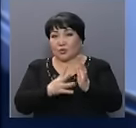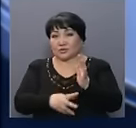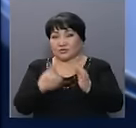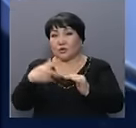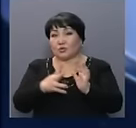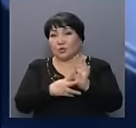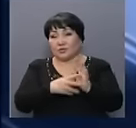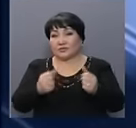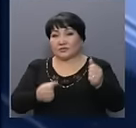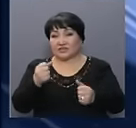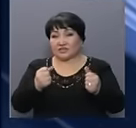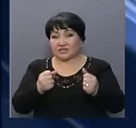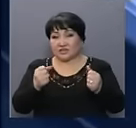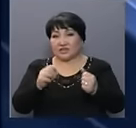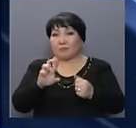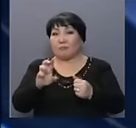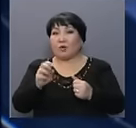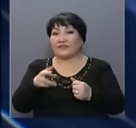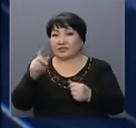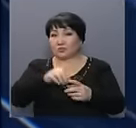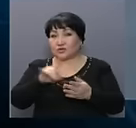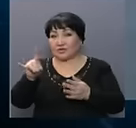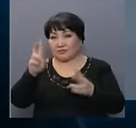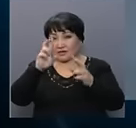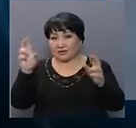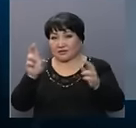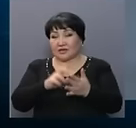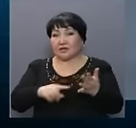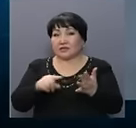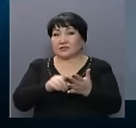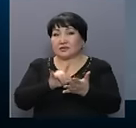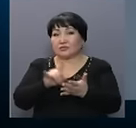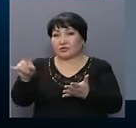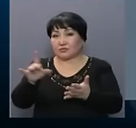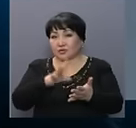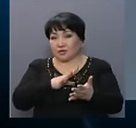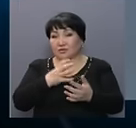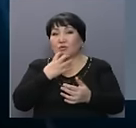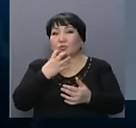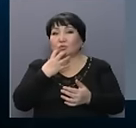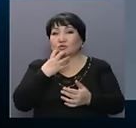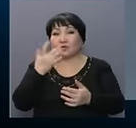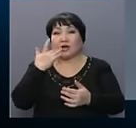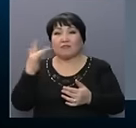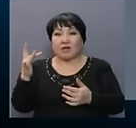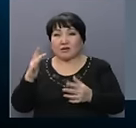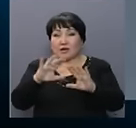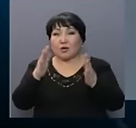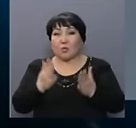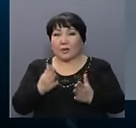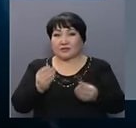Боливиядан ұшқан бразилиялық футболшылар Меделин қаласына бет алған деседі. Олар Оңтүстік Америка кубогын сарапқа салу үшін